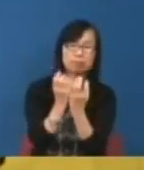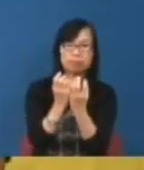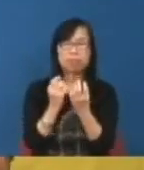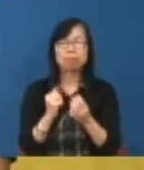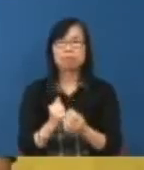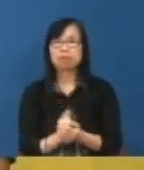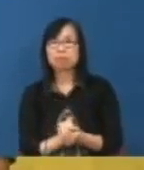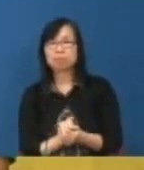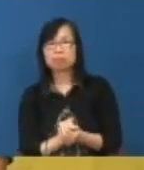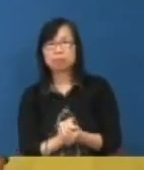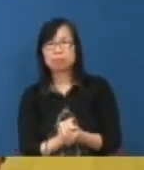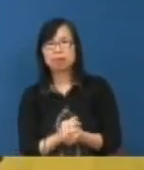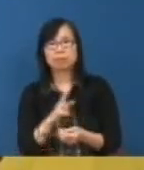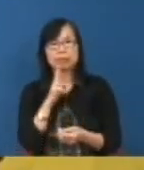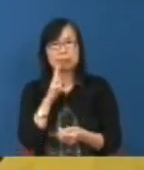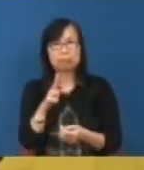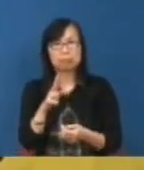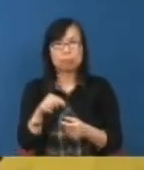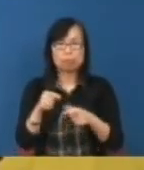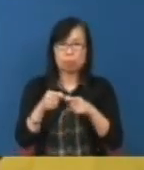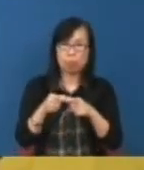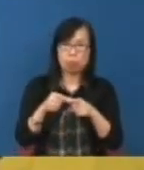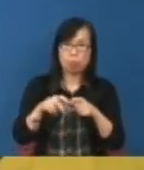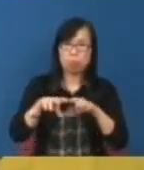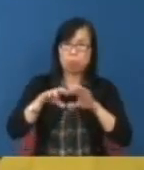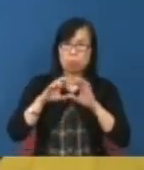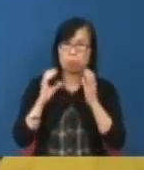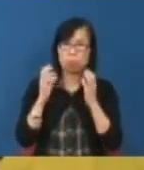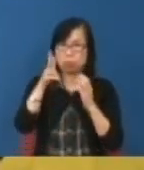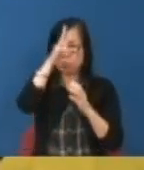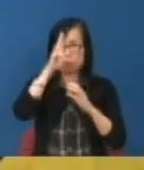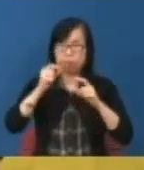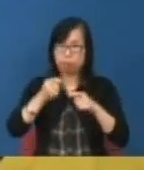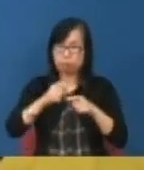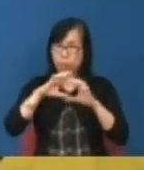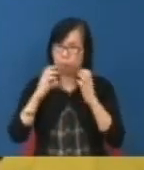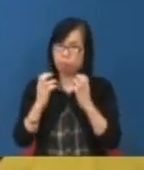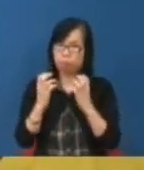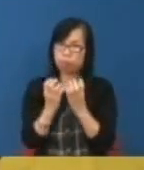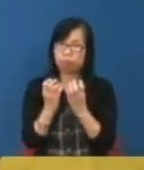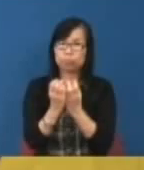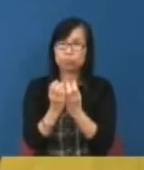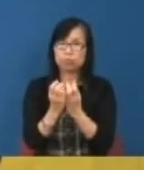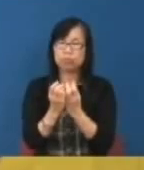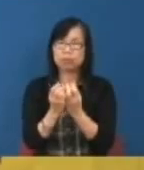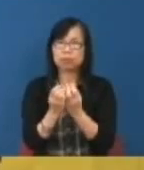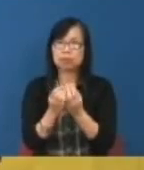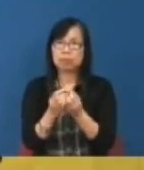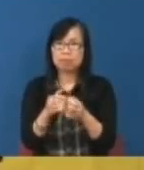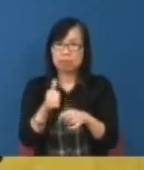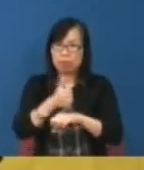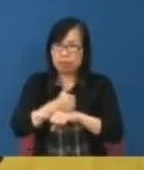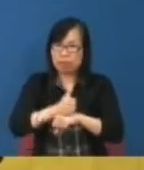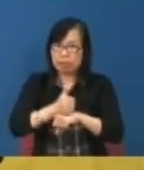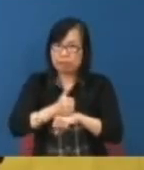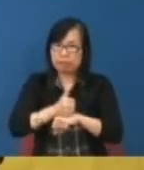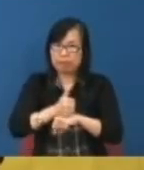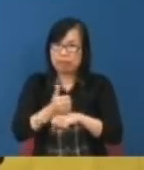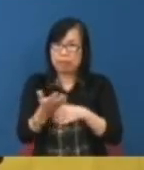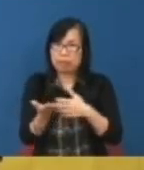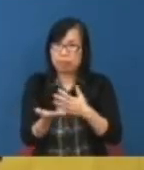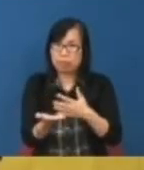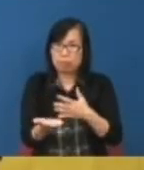統治班底，甚至令到成個公務員作為一個特區施政的嗰、那個。即係嗰個根基咧，係進一步